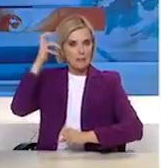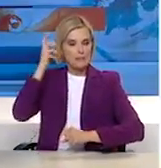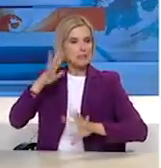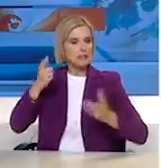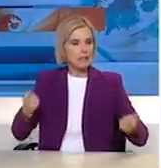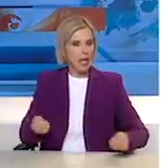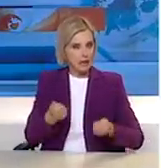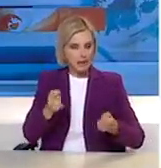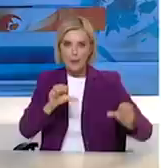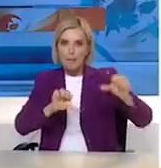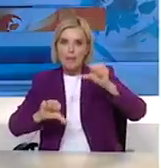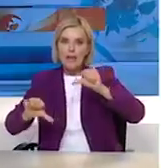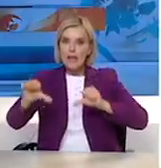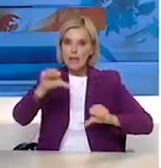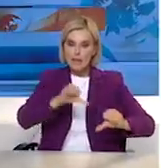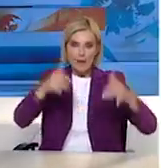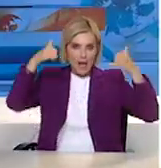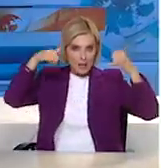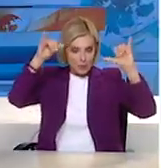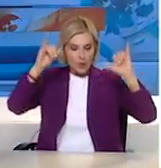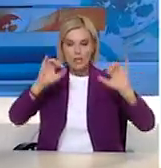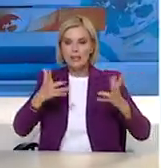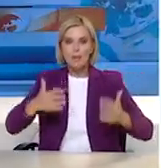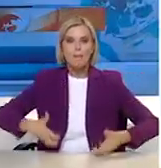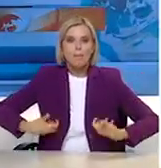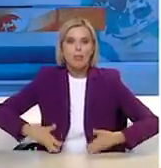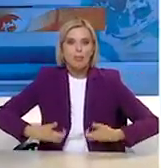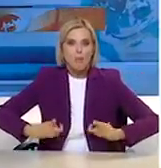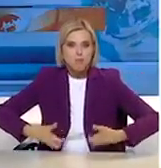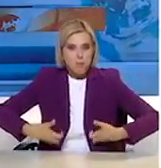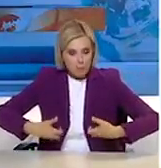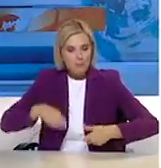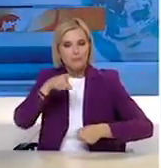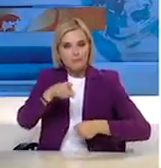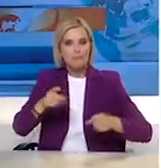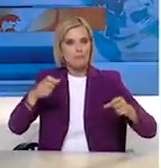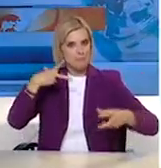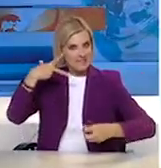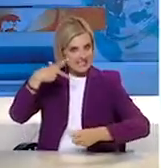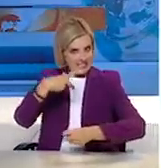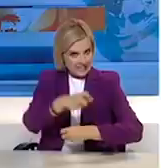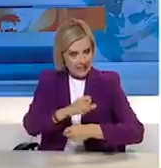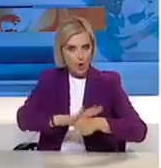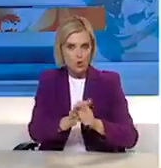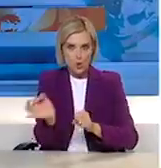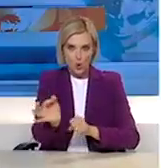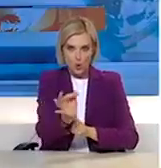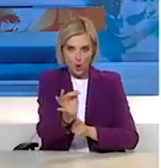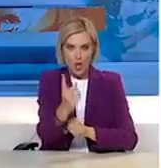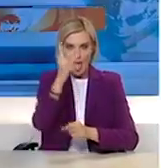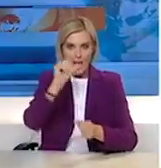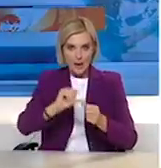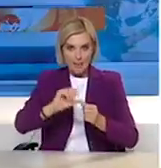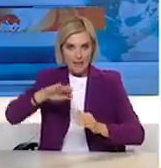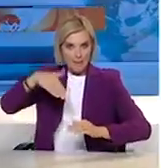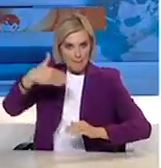πειραματόζωα, 9 πιθήκους, τα οποία ανέπτυξαν συμπτώματα της νόσου και ένα μήνα μετά τους έδωσαν άλλη